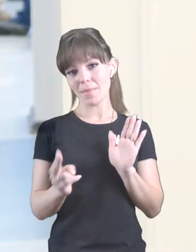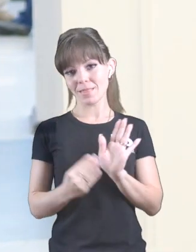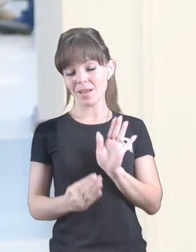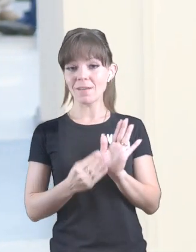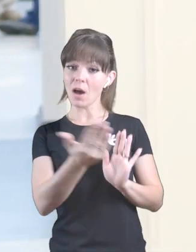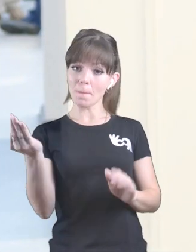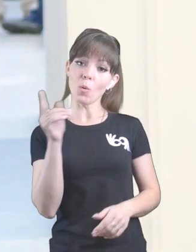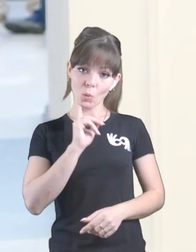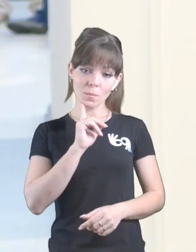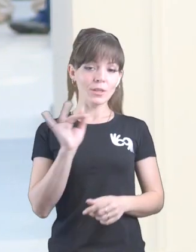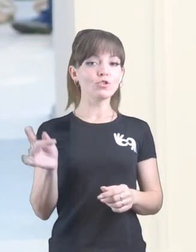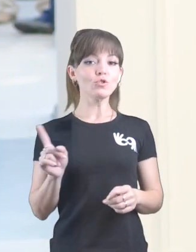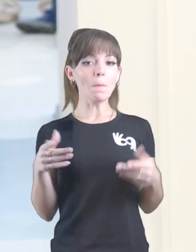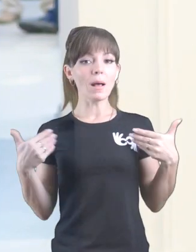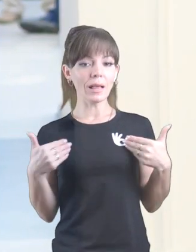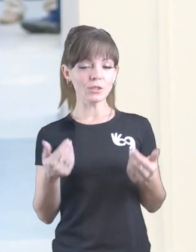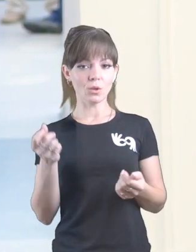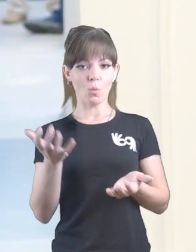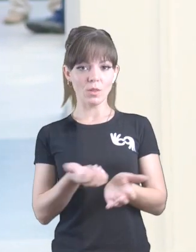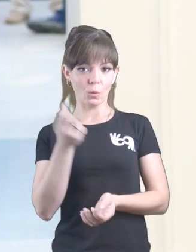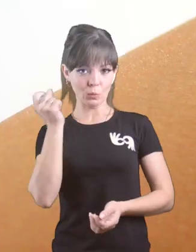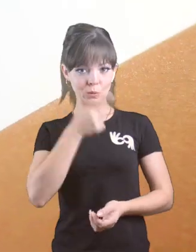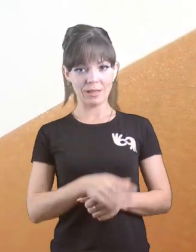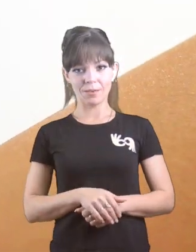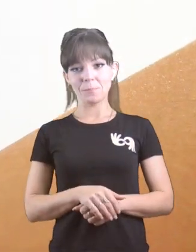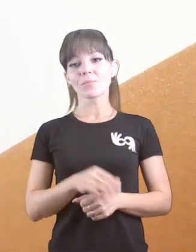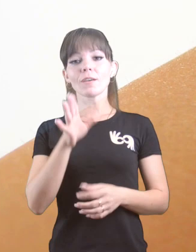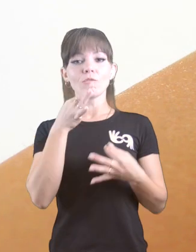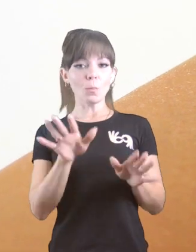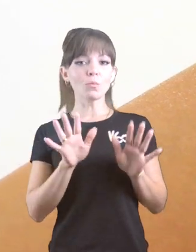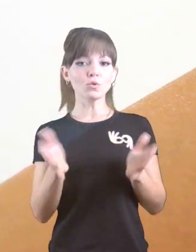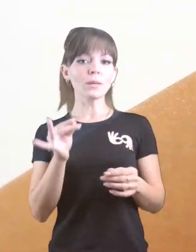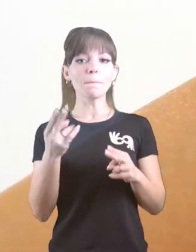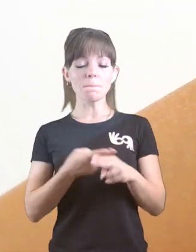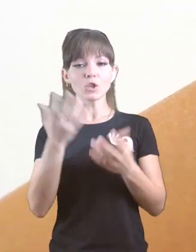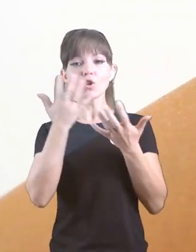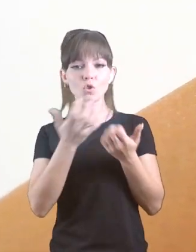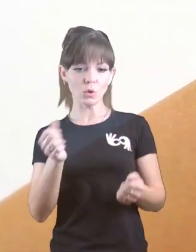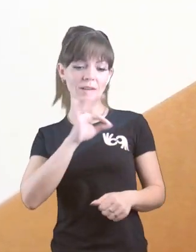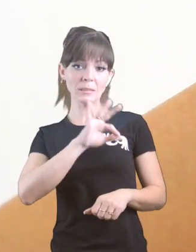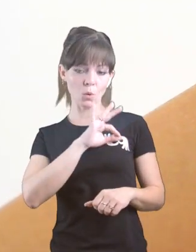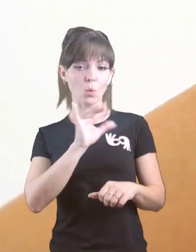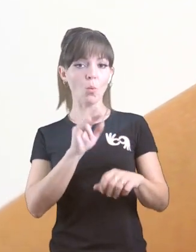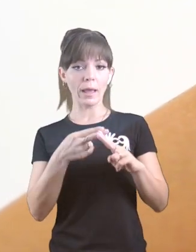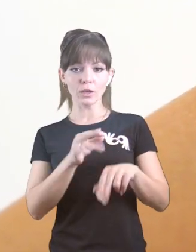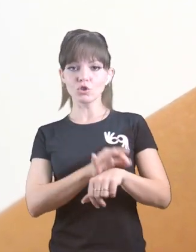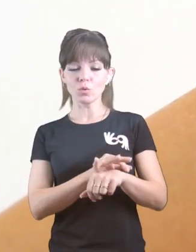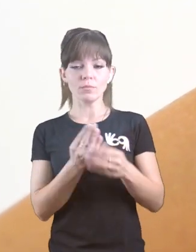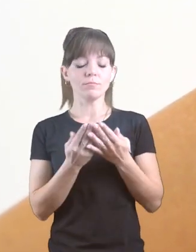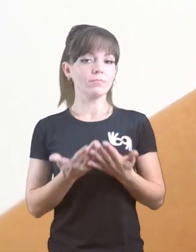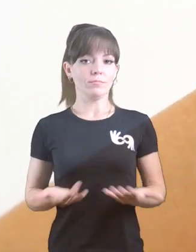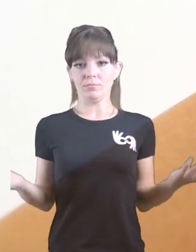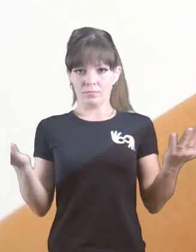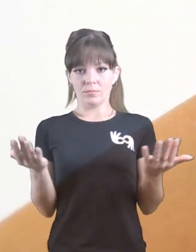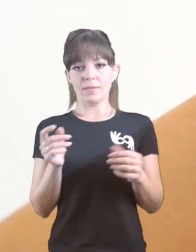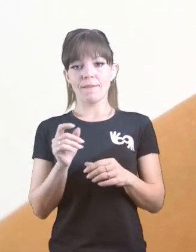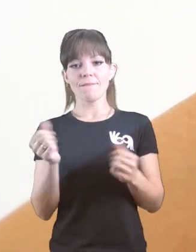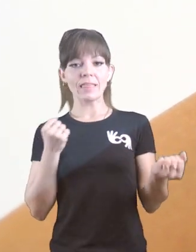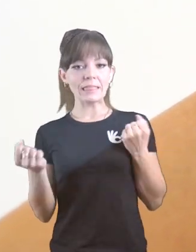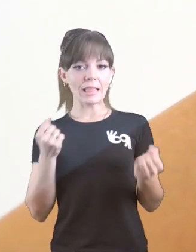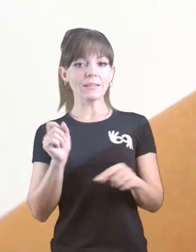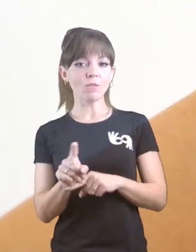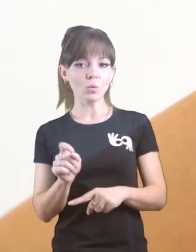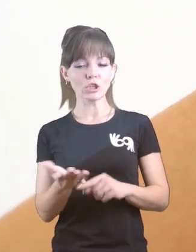комментариях, удобно ли это и что полезного удалось узнать. В любом случае и без ночного использования у этих часов просто кладезь